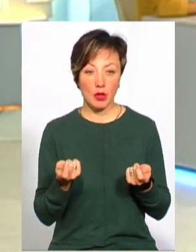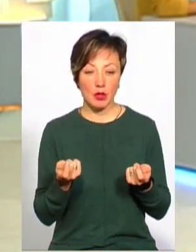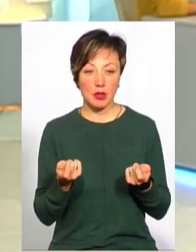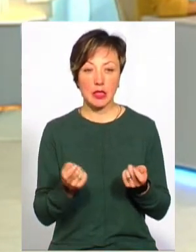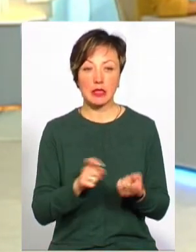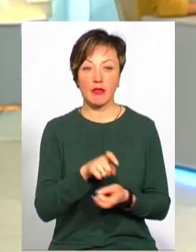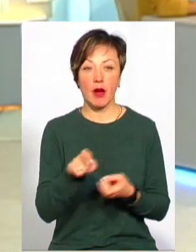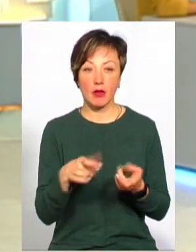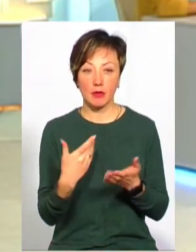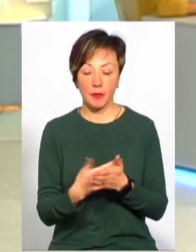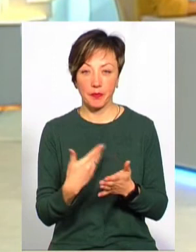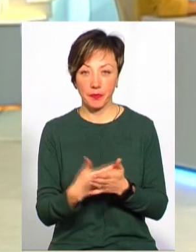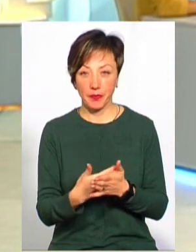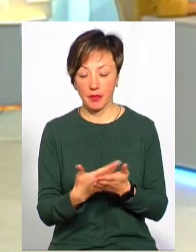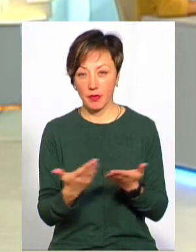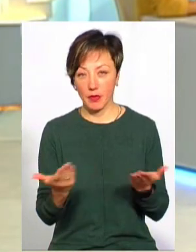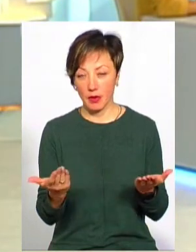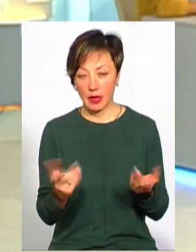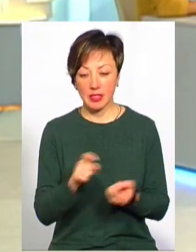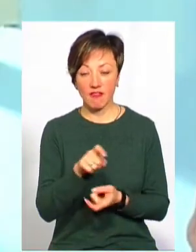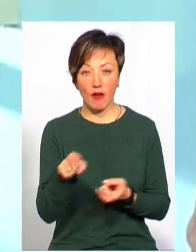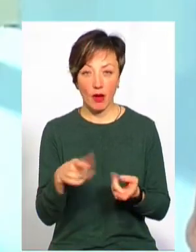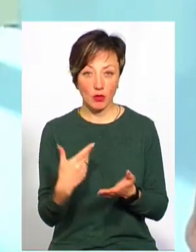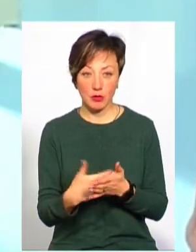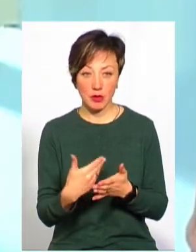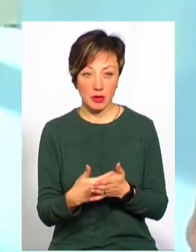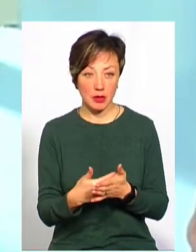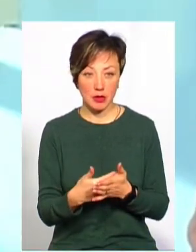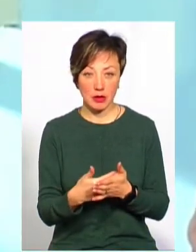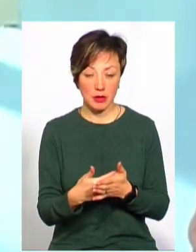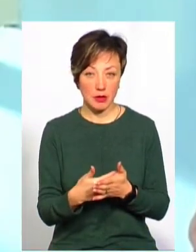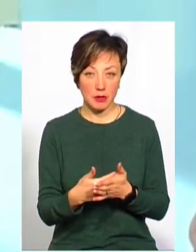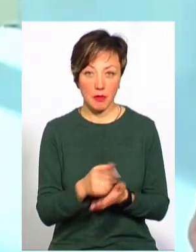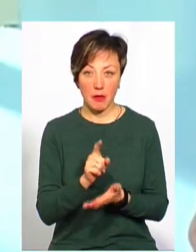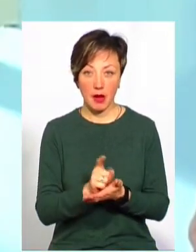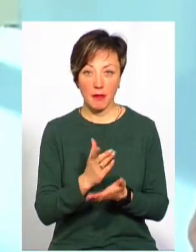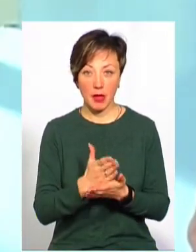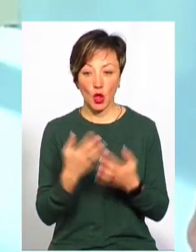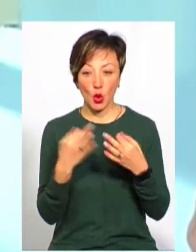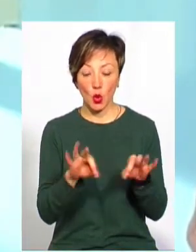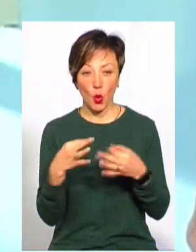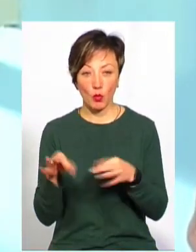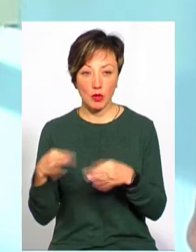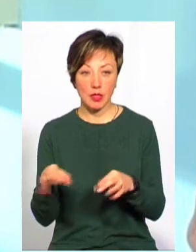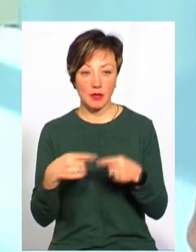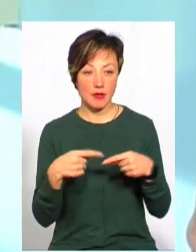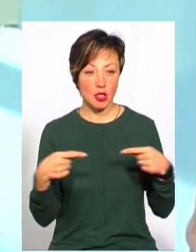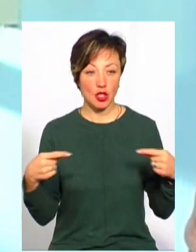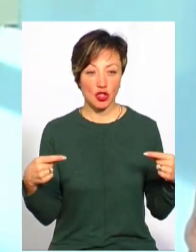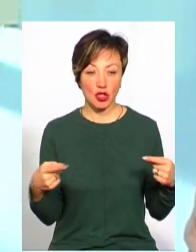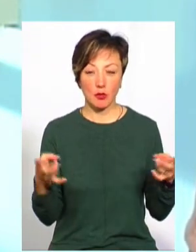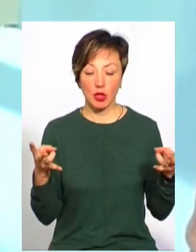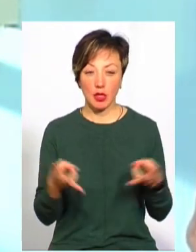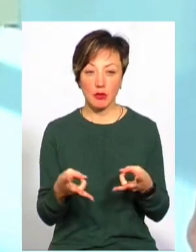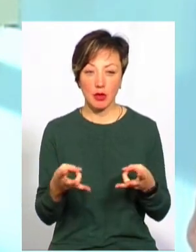для зварювальника. Так, для зварювальника, до прикладу, зварювальник має мати допуски і там все інше, і для